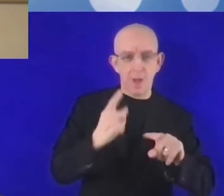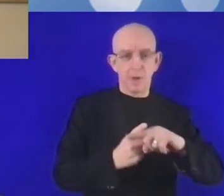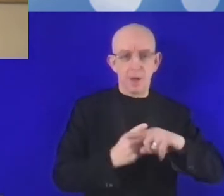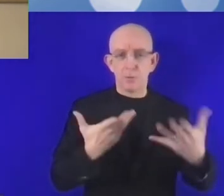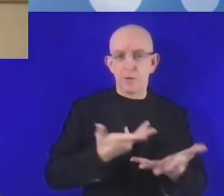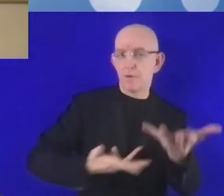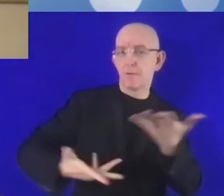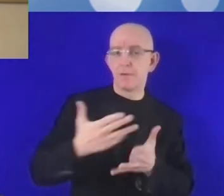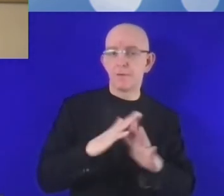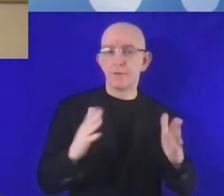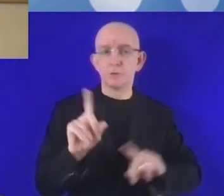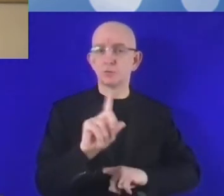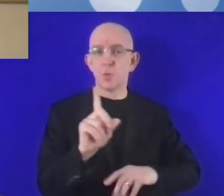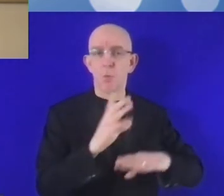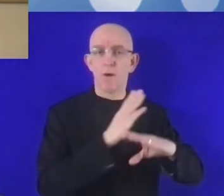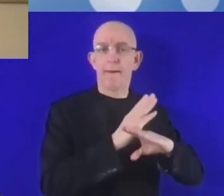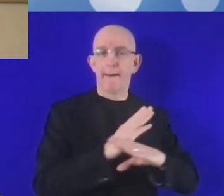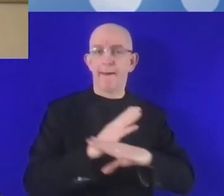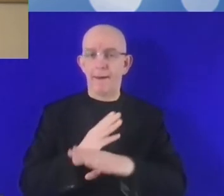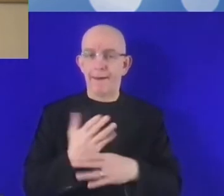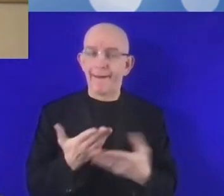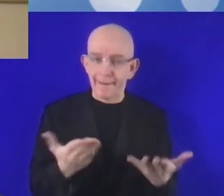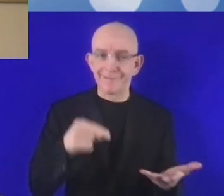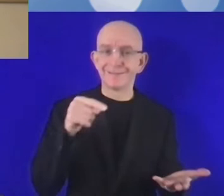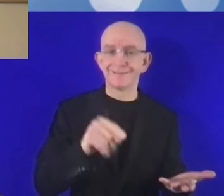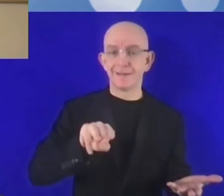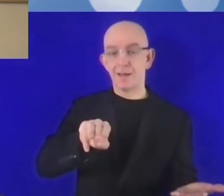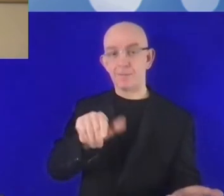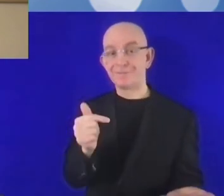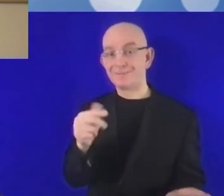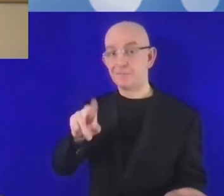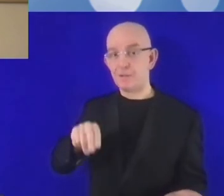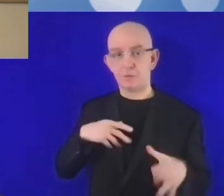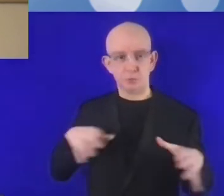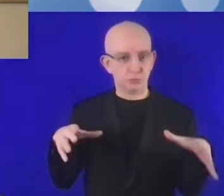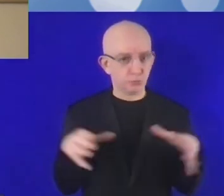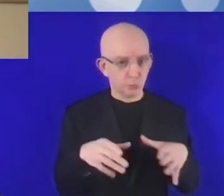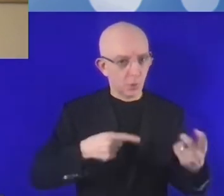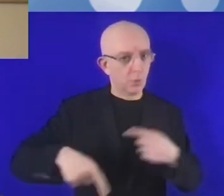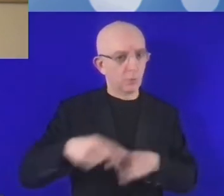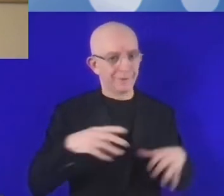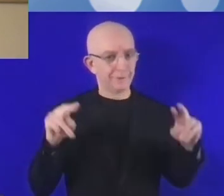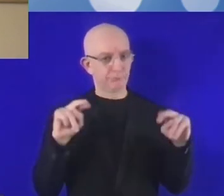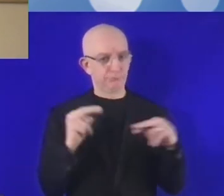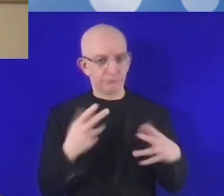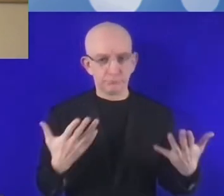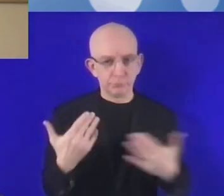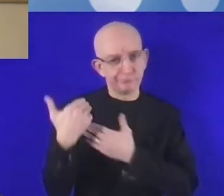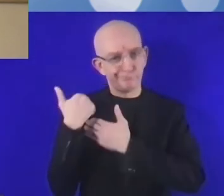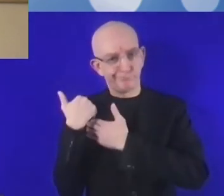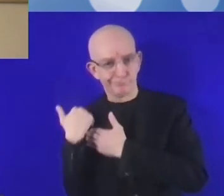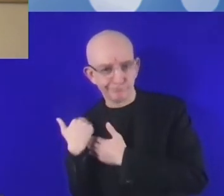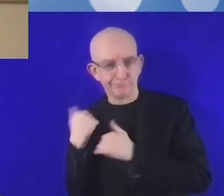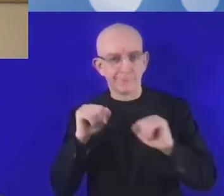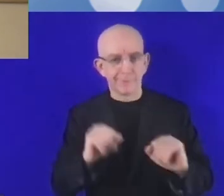utilisateurs d'Internet. J'aimerais commencer par quelques mots au sujet de notre rôle et du rôle du MTN Group.